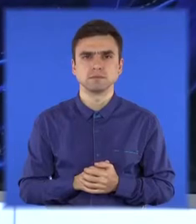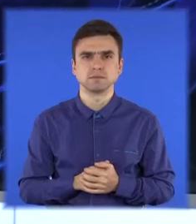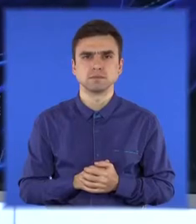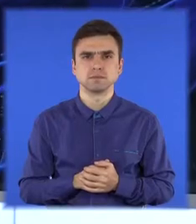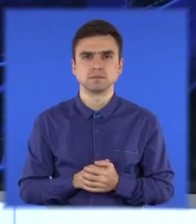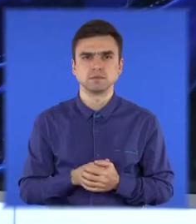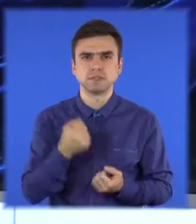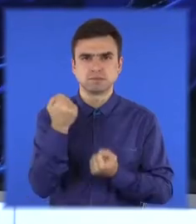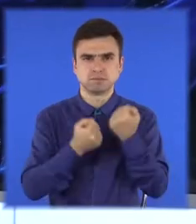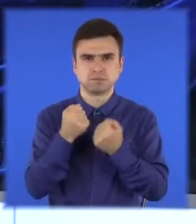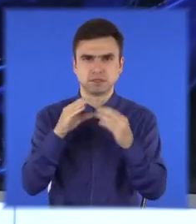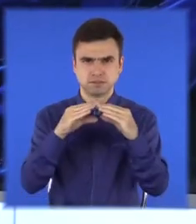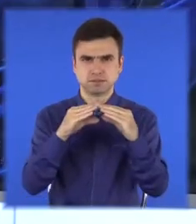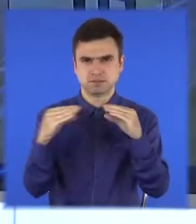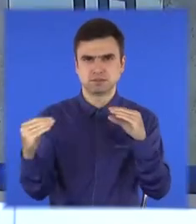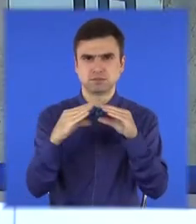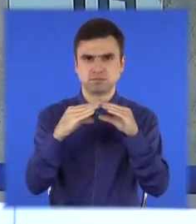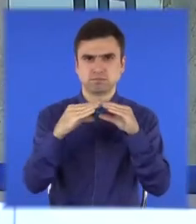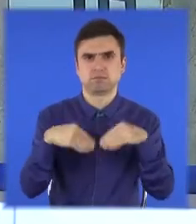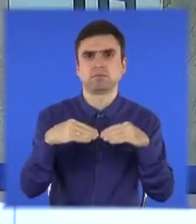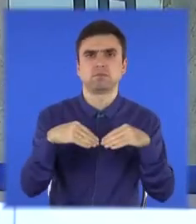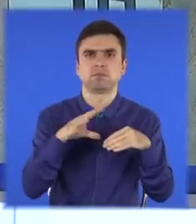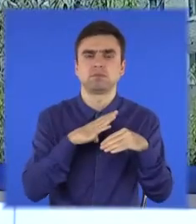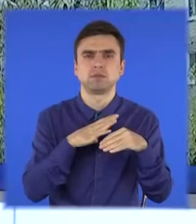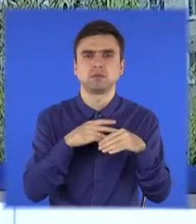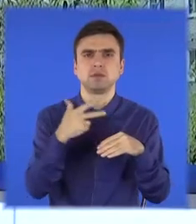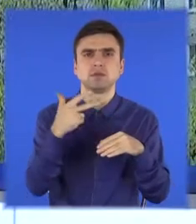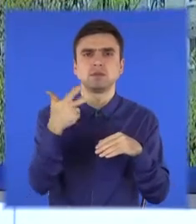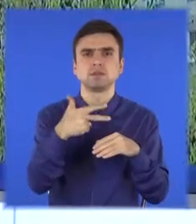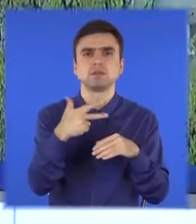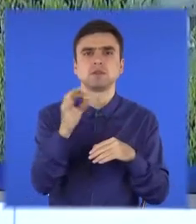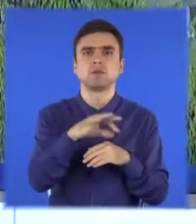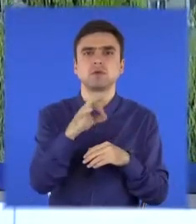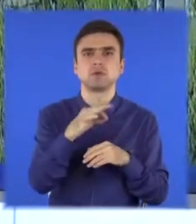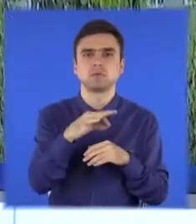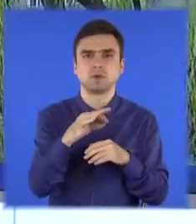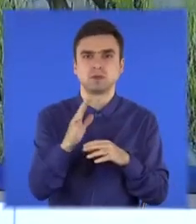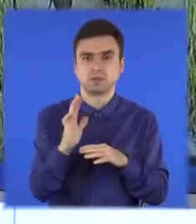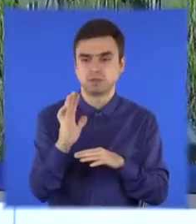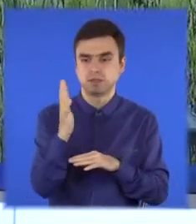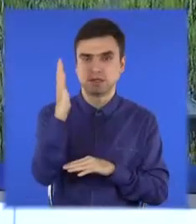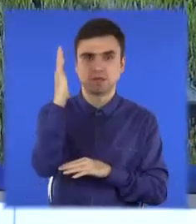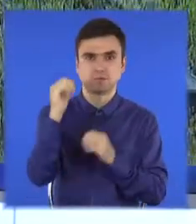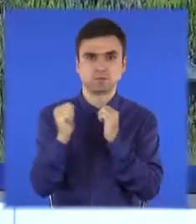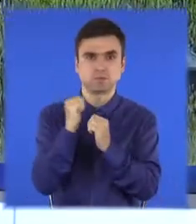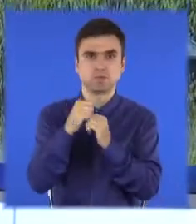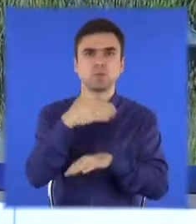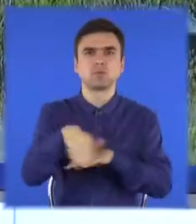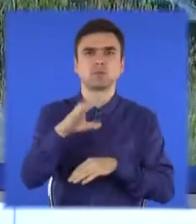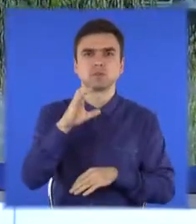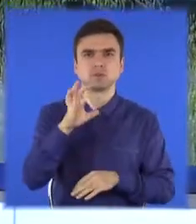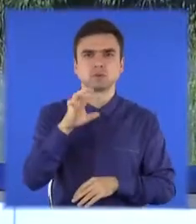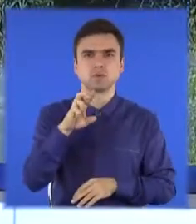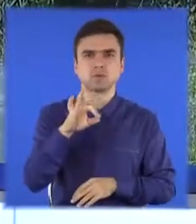Автівка навпіл. 30 жовтня по вулиці Соборності на машину впало сухе дерево. Водій встиг врятуватися. Зі